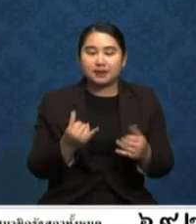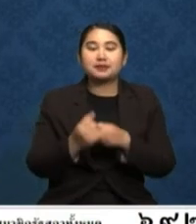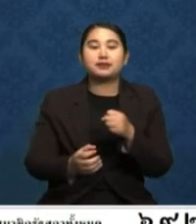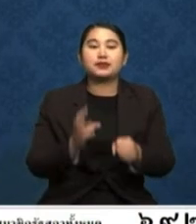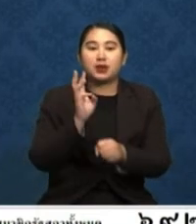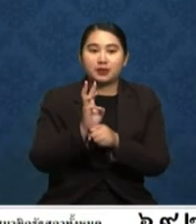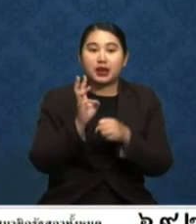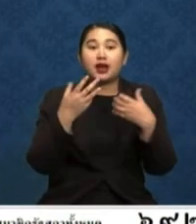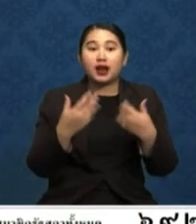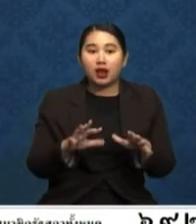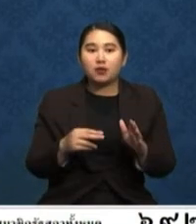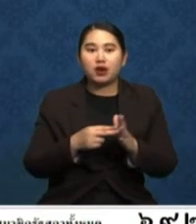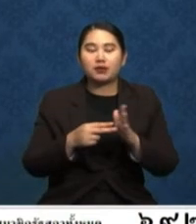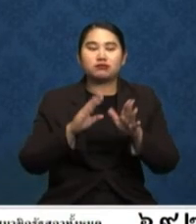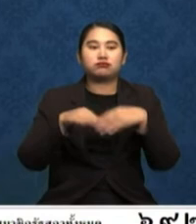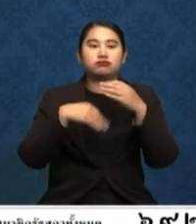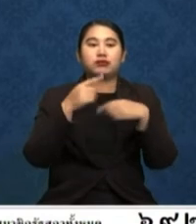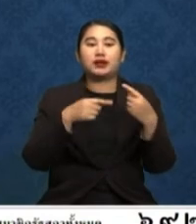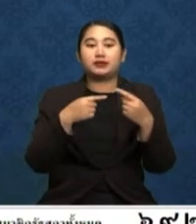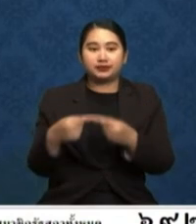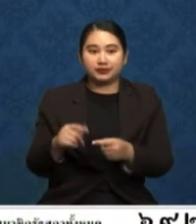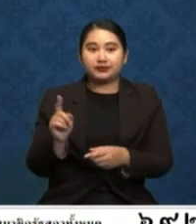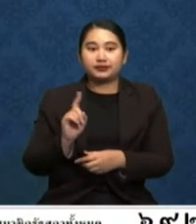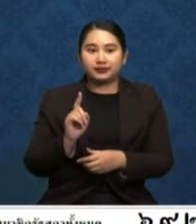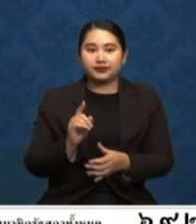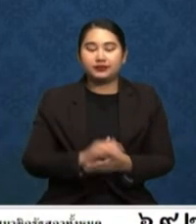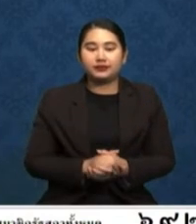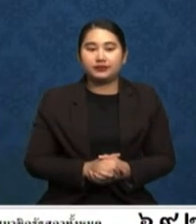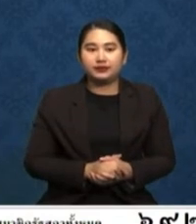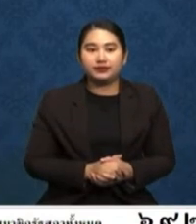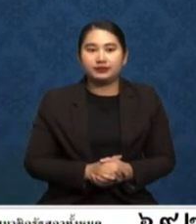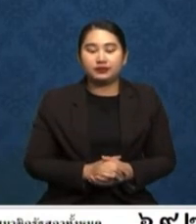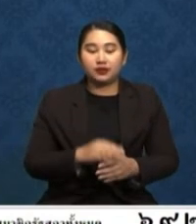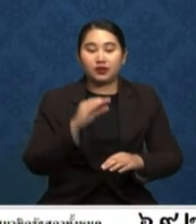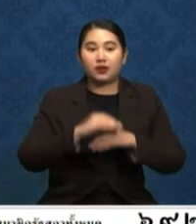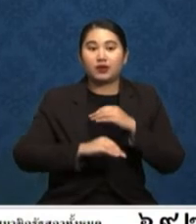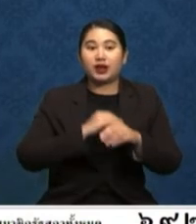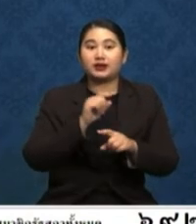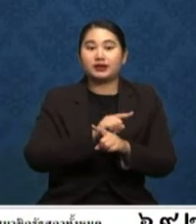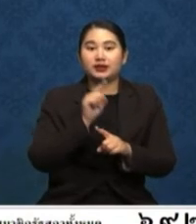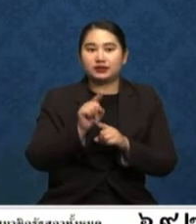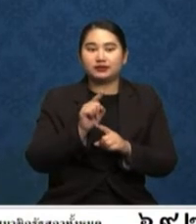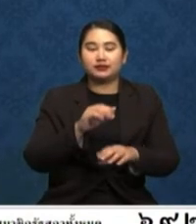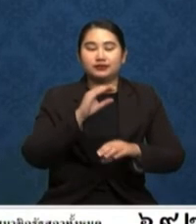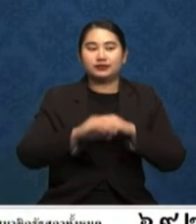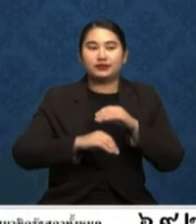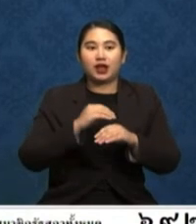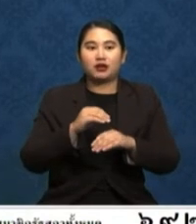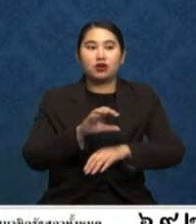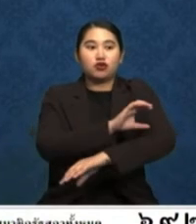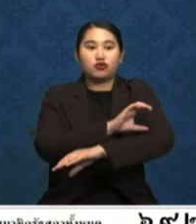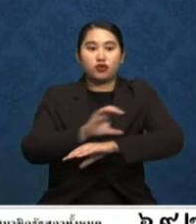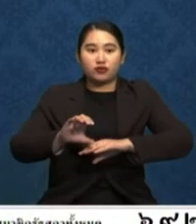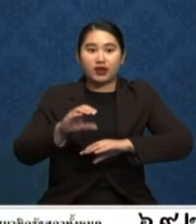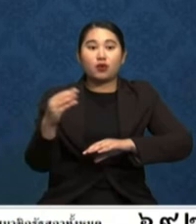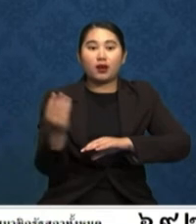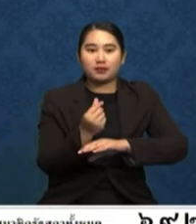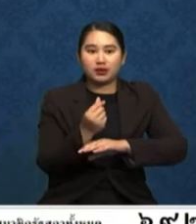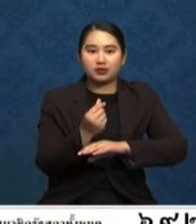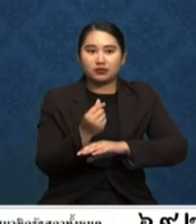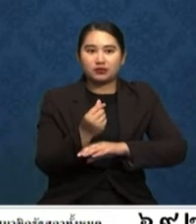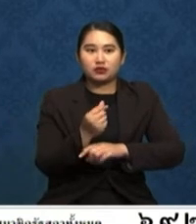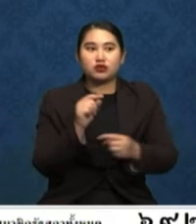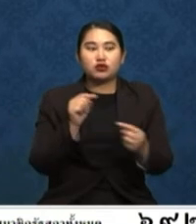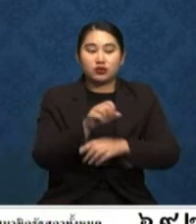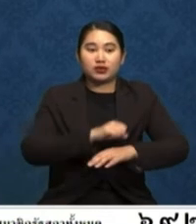คะว่าคืบหน้าไปถึงไหนแล้วบ้างโครงการแรกค่ะโครงการรถไฟความเร็วสูงเชื่อม 3